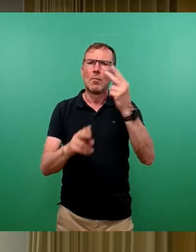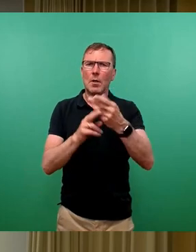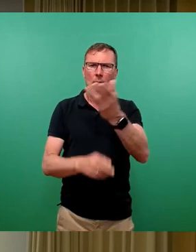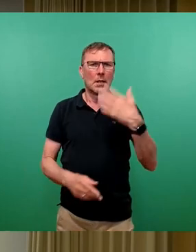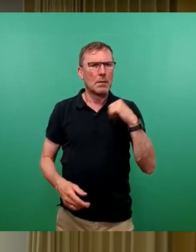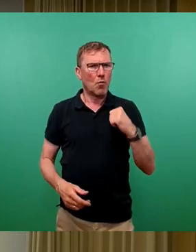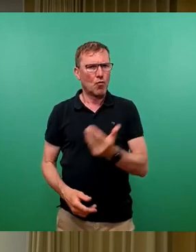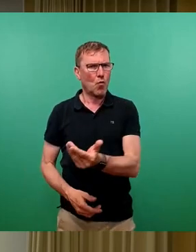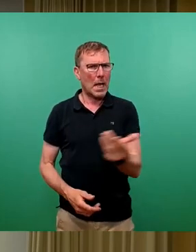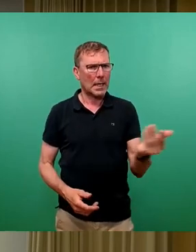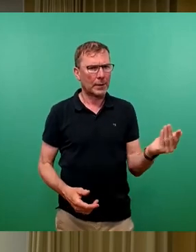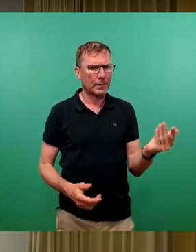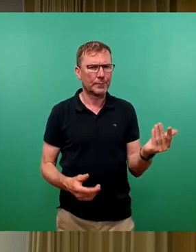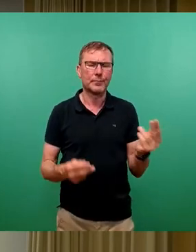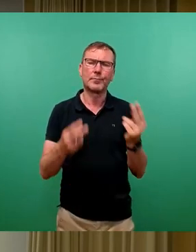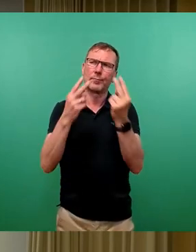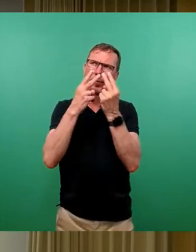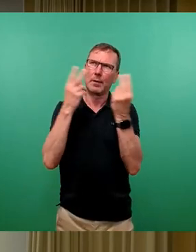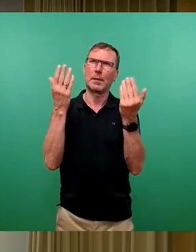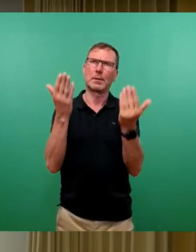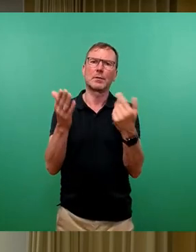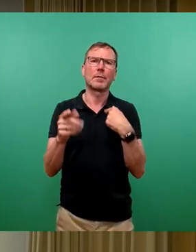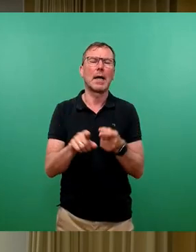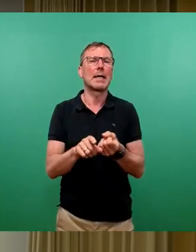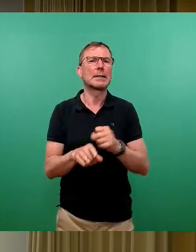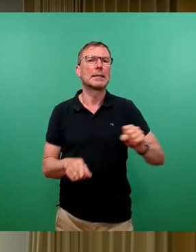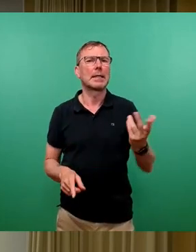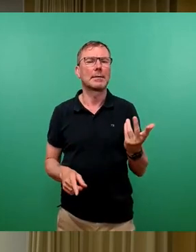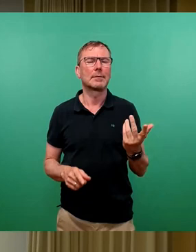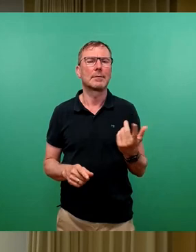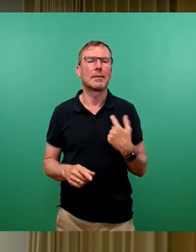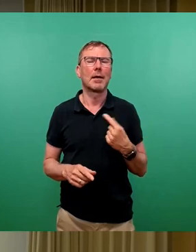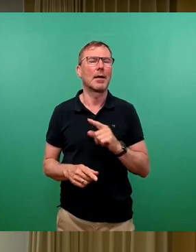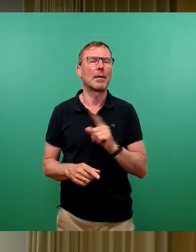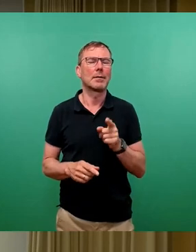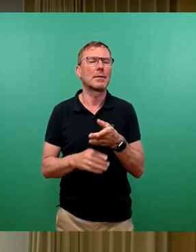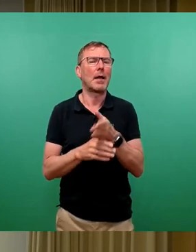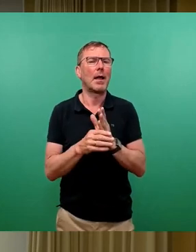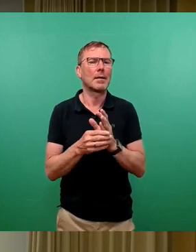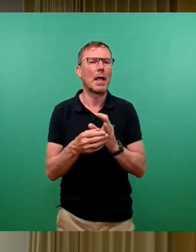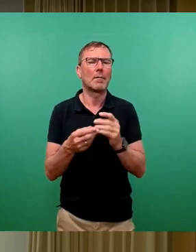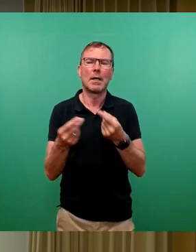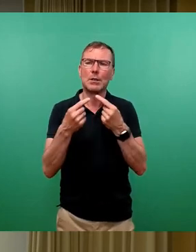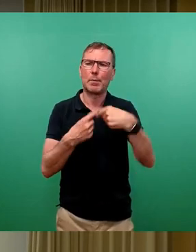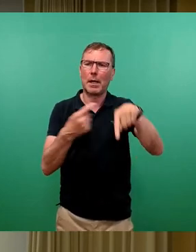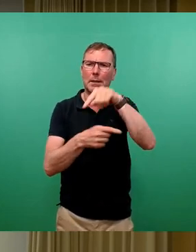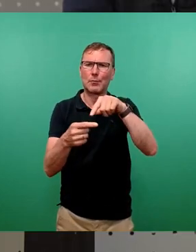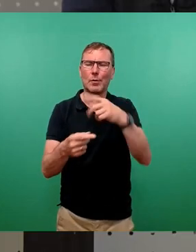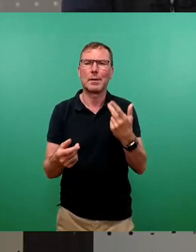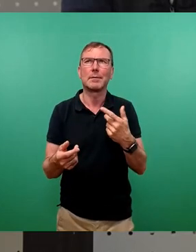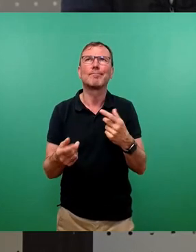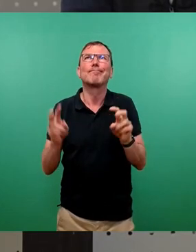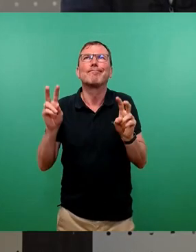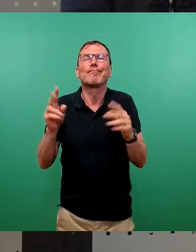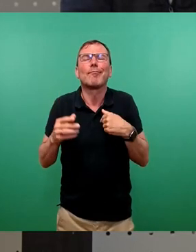Kollegen, bekanntlich sind wir Dissidenten ja nicht Teil dieser Gesprächsrunden, sage ich jetzt mal neutral.